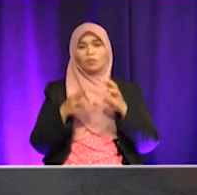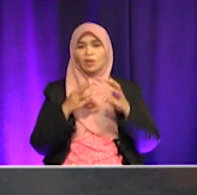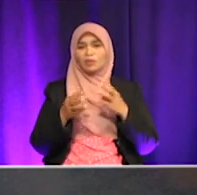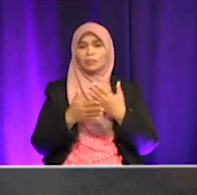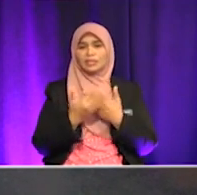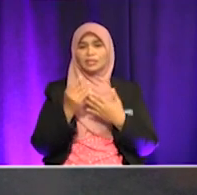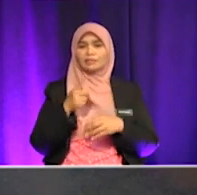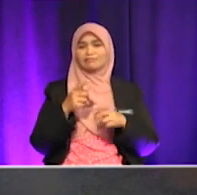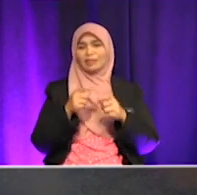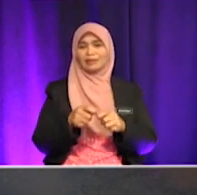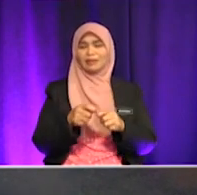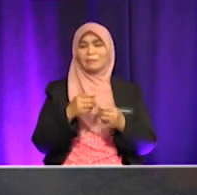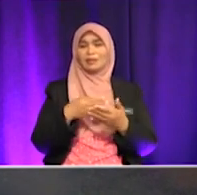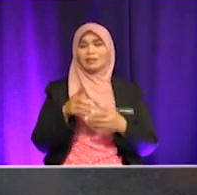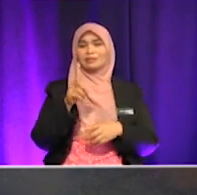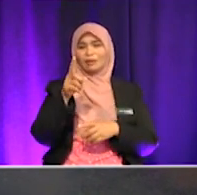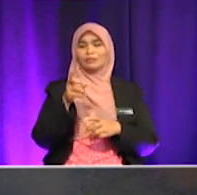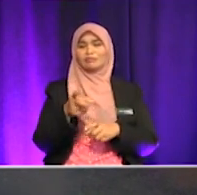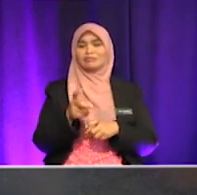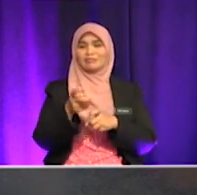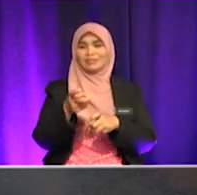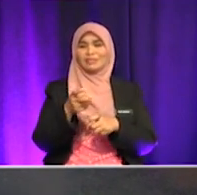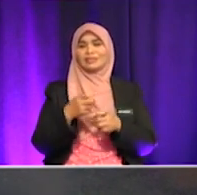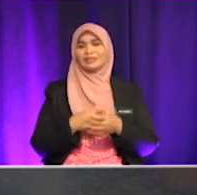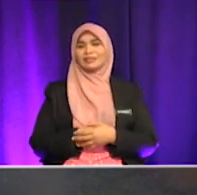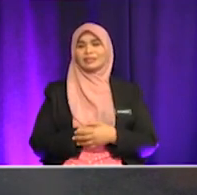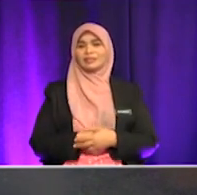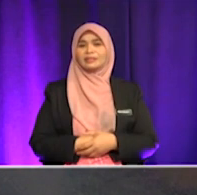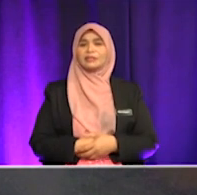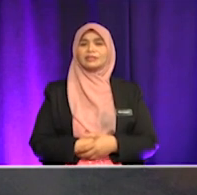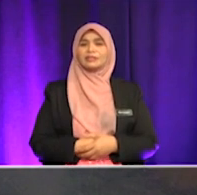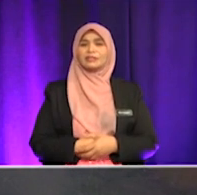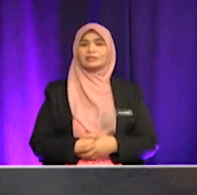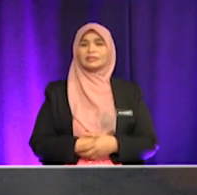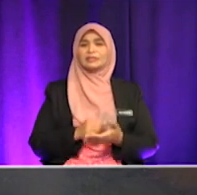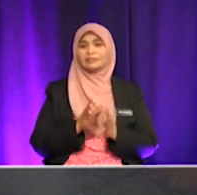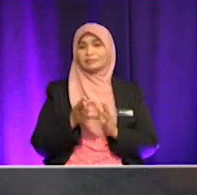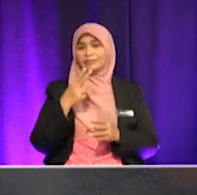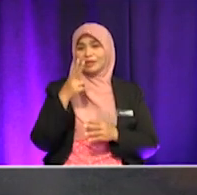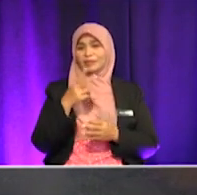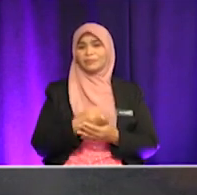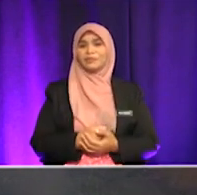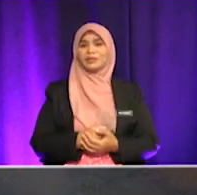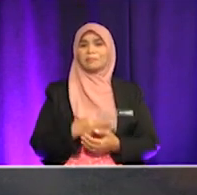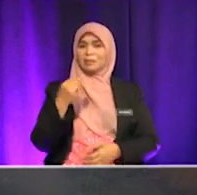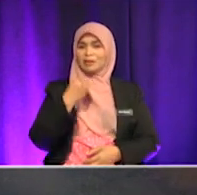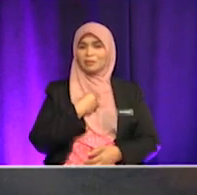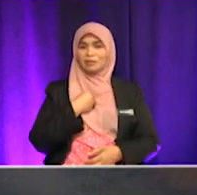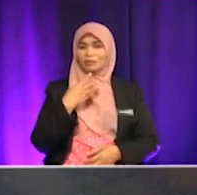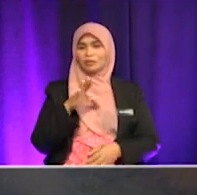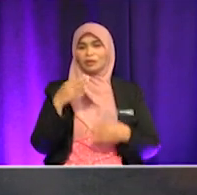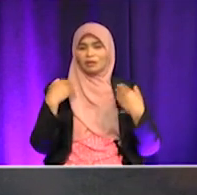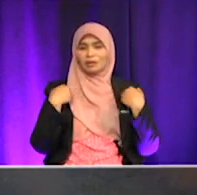bagi satu mata ganjaran untuk pasti, Adlina. Cikgu. Kita bagi satu lagi mata ganjaran kepada Adlina. Wah, masing-masing dah ada satu